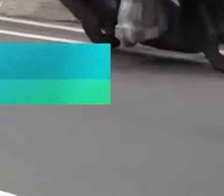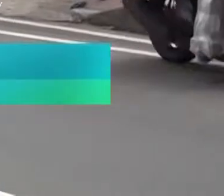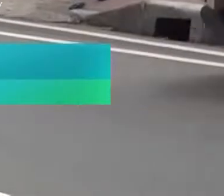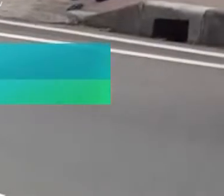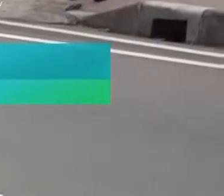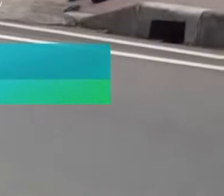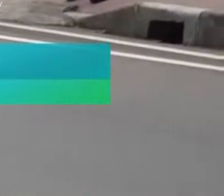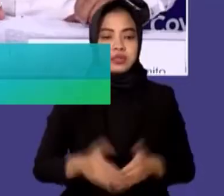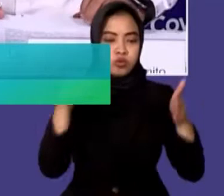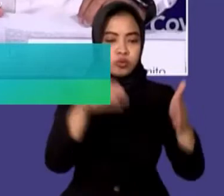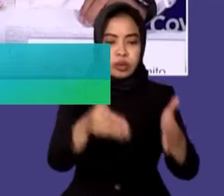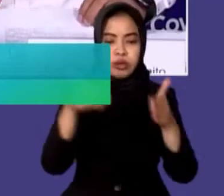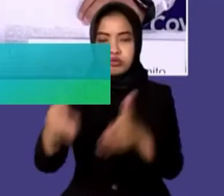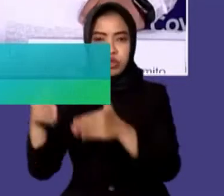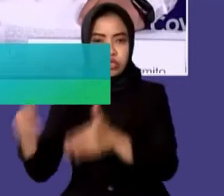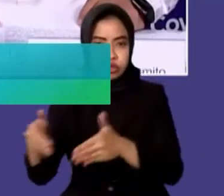koordinasi antar lintas sektor.